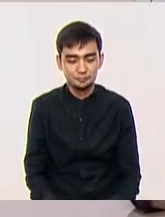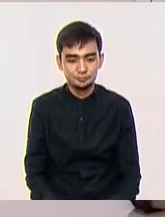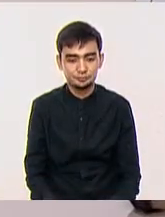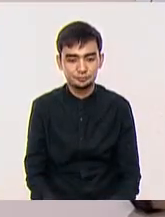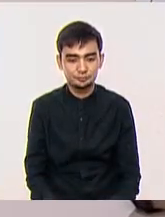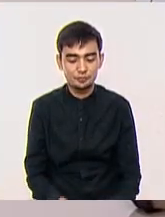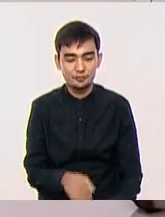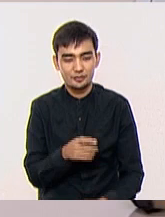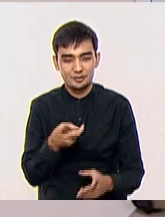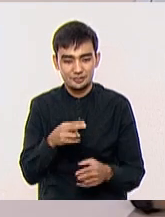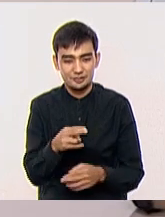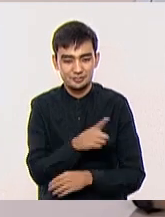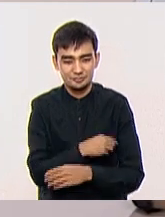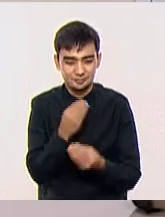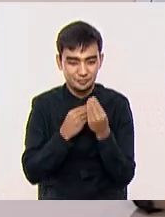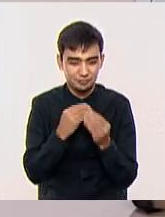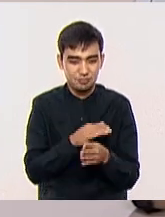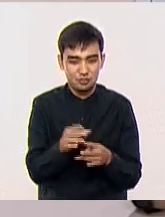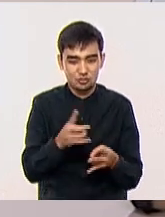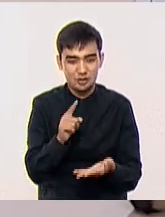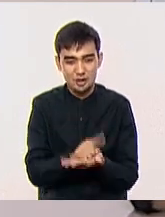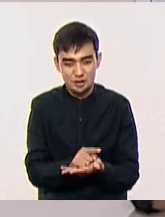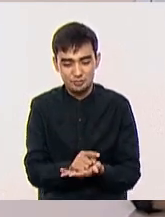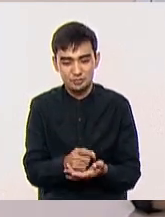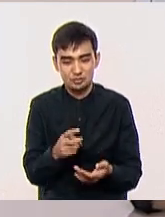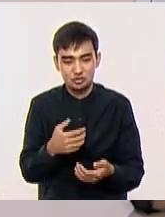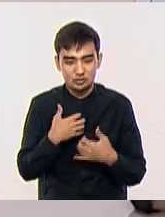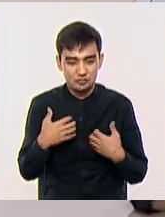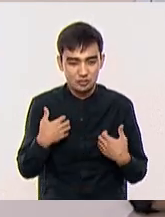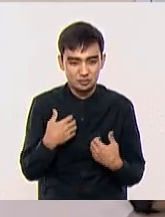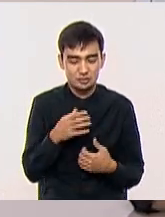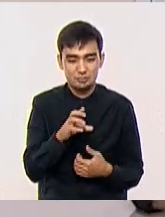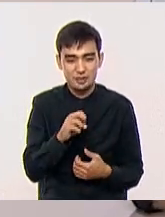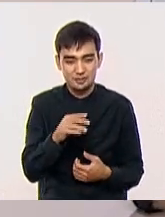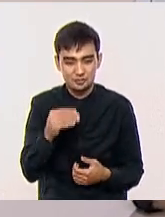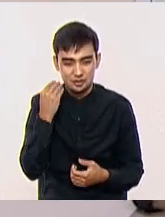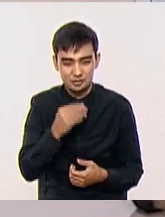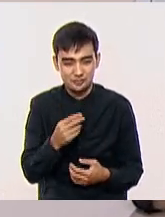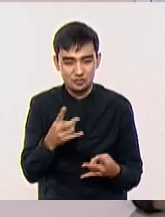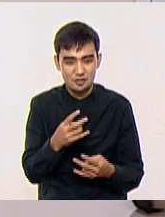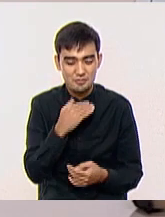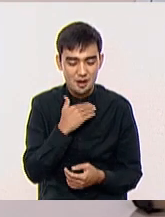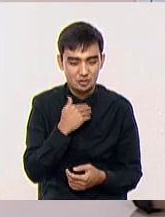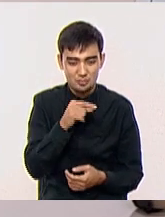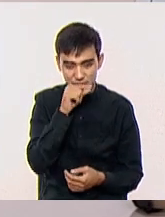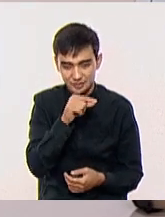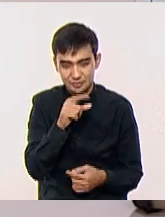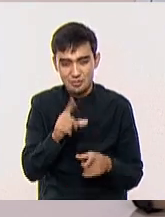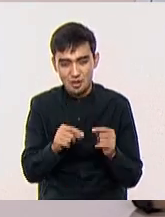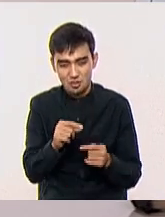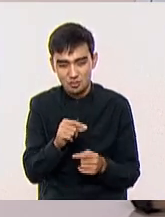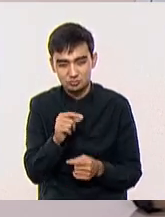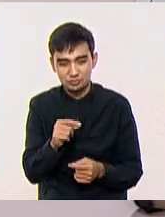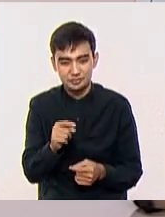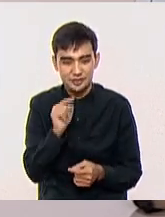В рационе для полноценного питания должны обязательно присутствовать животные белки высокого качества. На мясе, птице и молочных продуктов